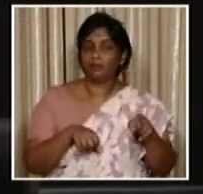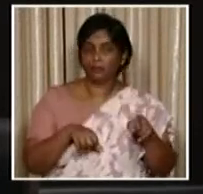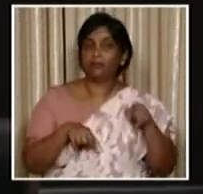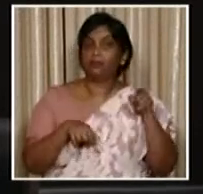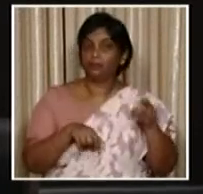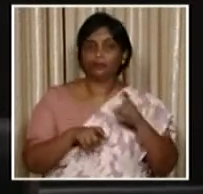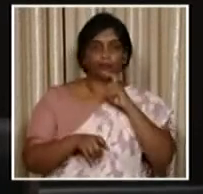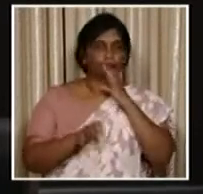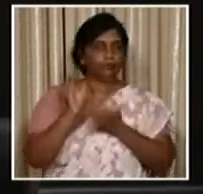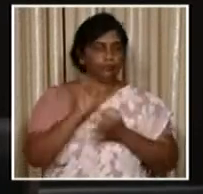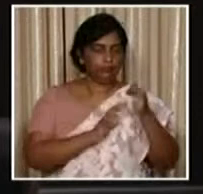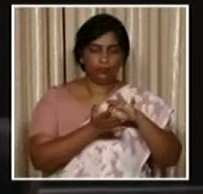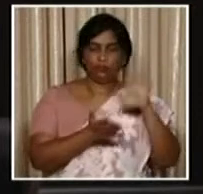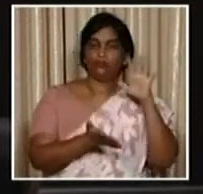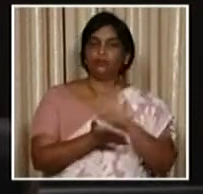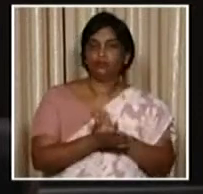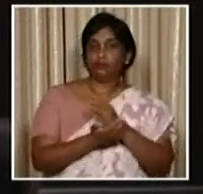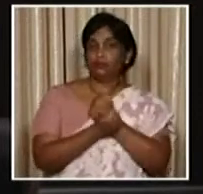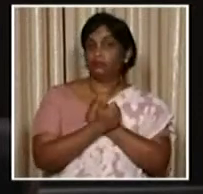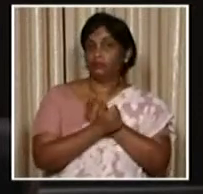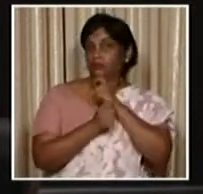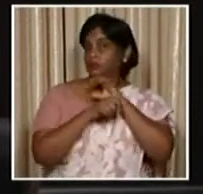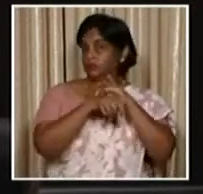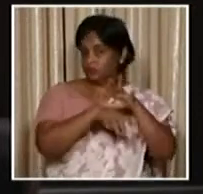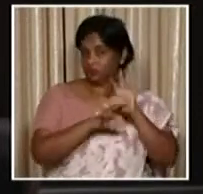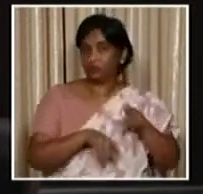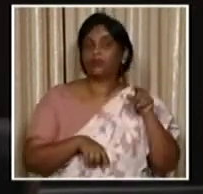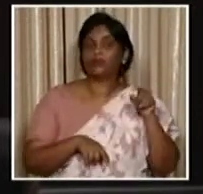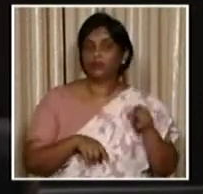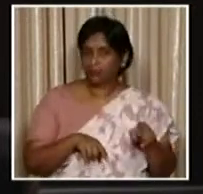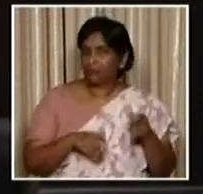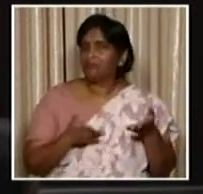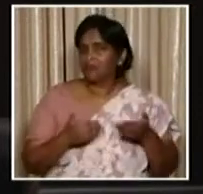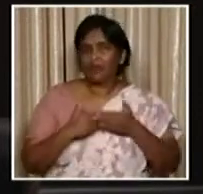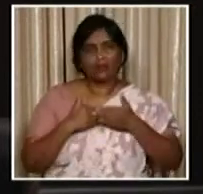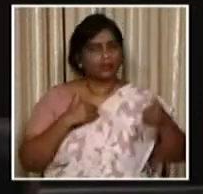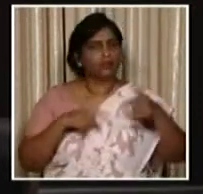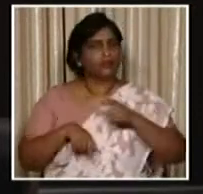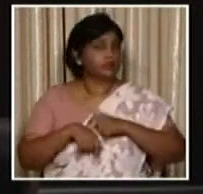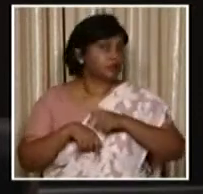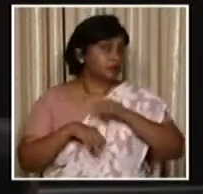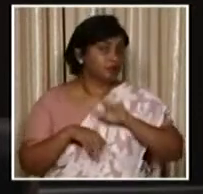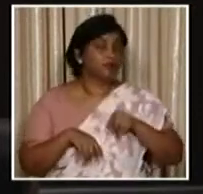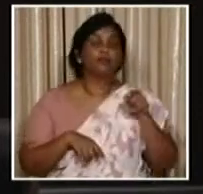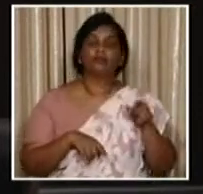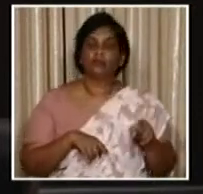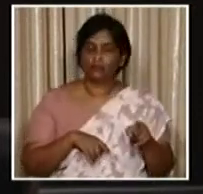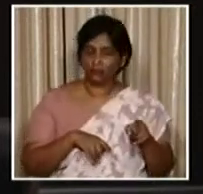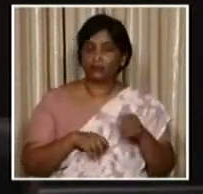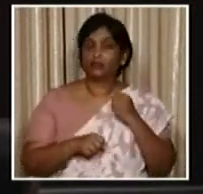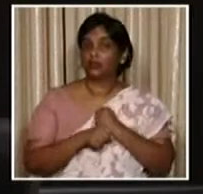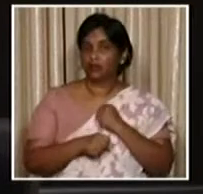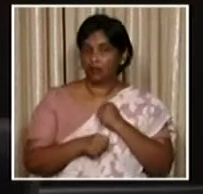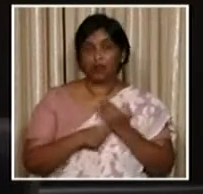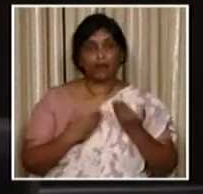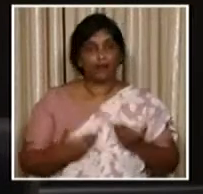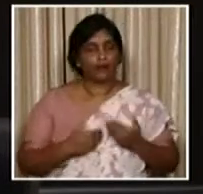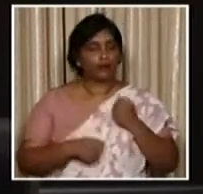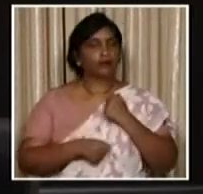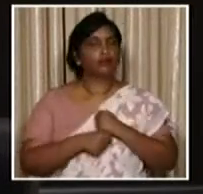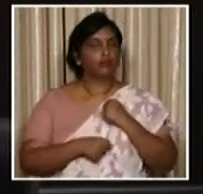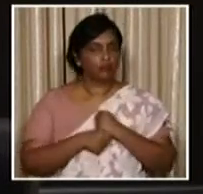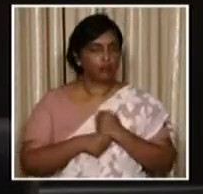මේ අයට නඩු පවරලා මේ අය අධිකරණයට ගෙනහිල්ලා තියෙනවා මේ මේ මේ මේ කාල වකවානු තුල මේ රජය වර්තමාන